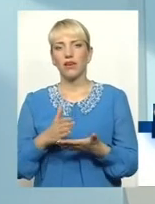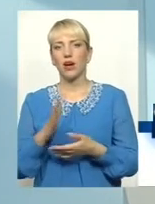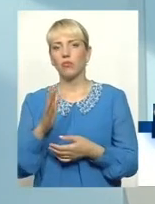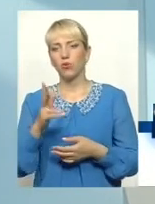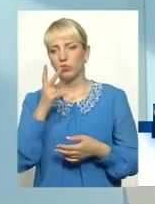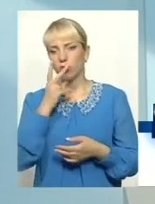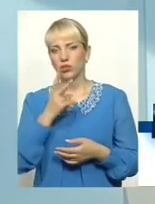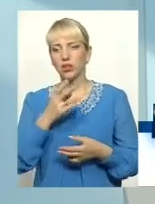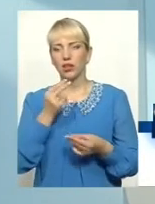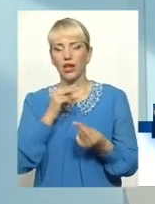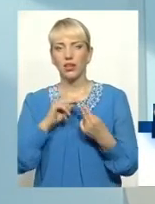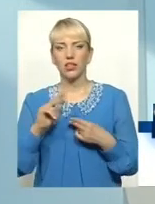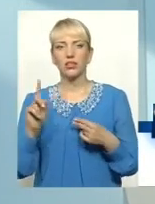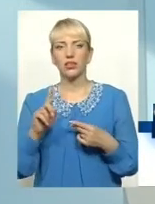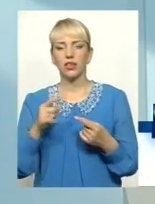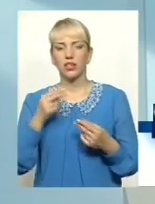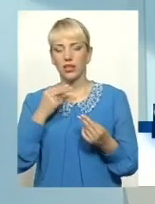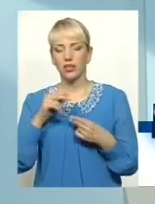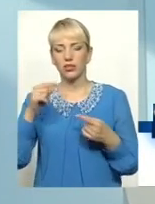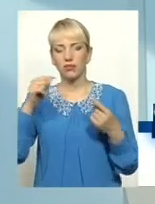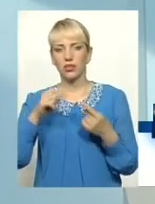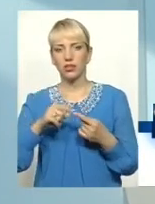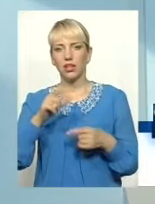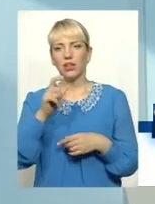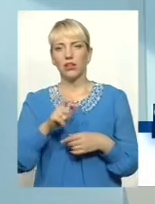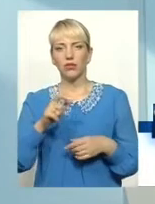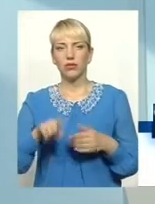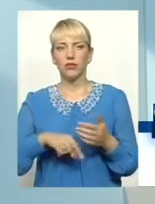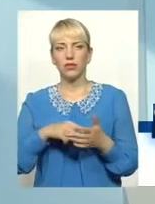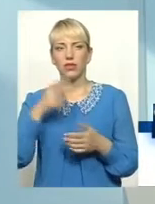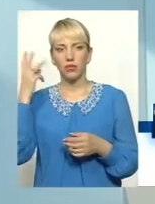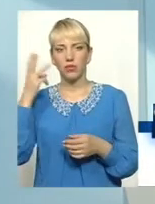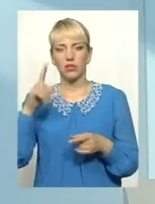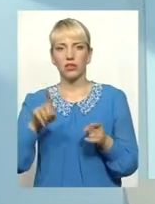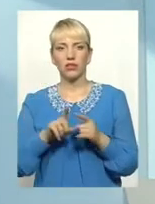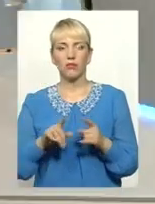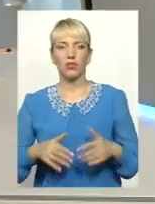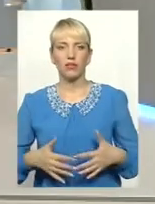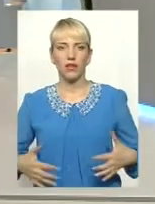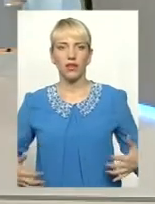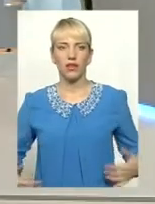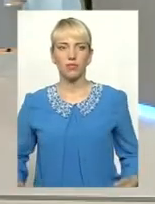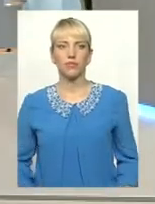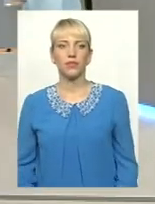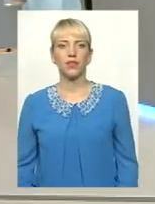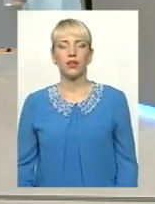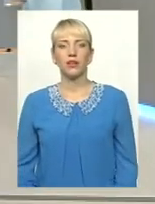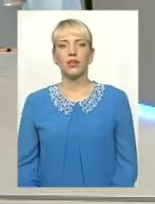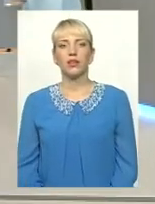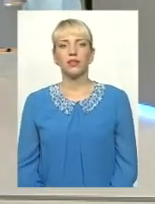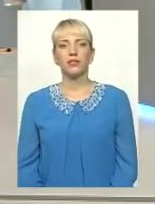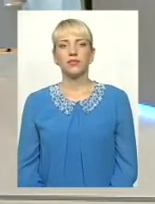найкращий, той, який краще підійде як мешканцям міста Хмельницького, так само і тваринам. Ще хотіла би